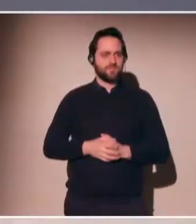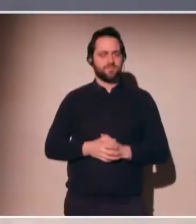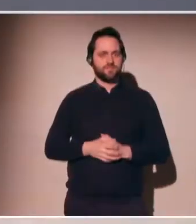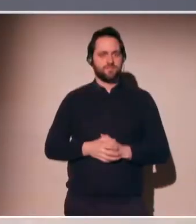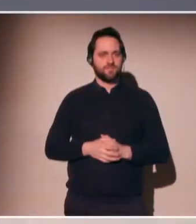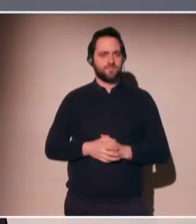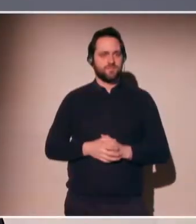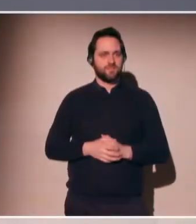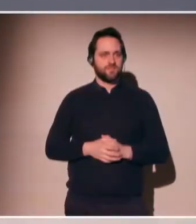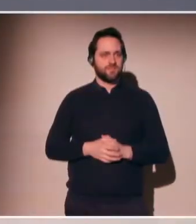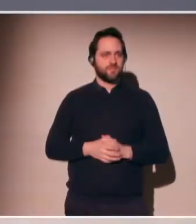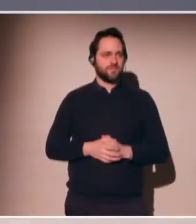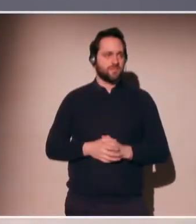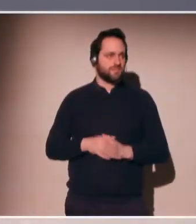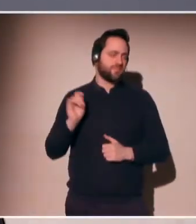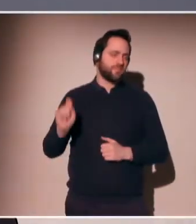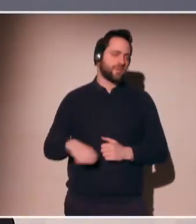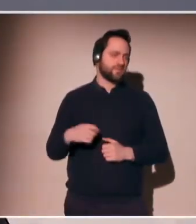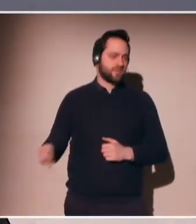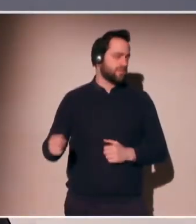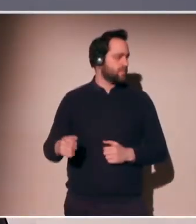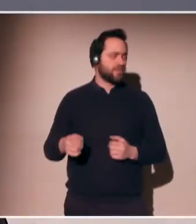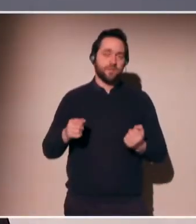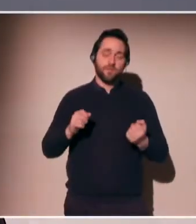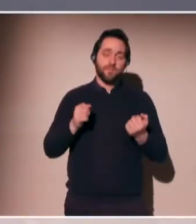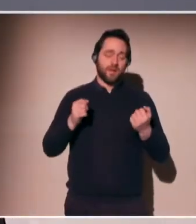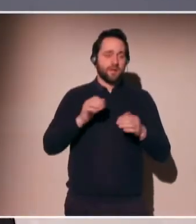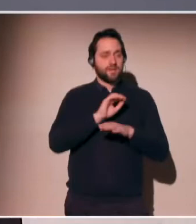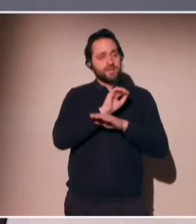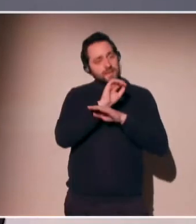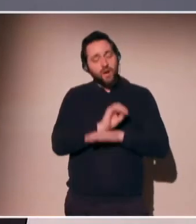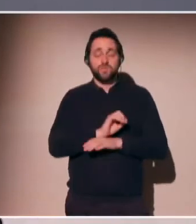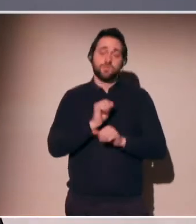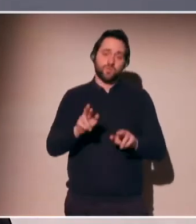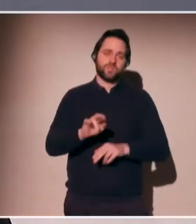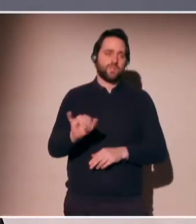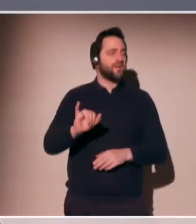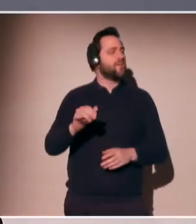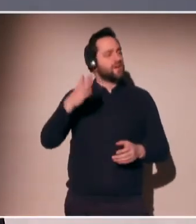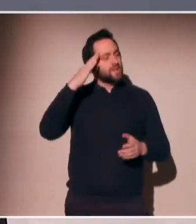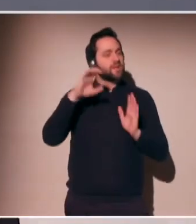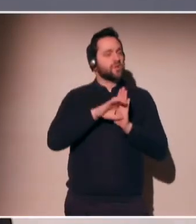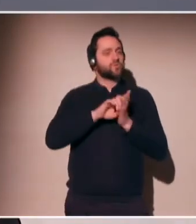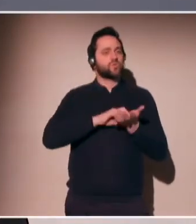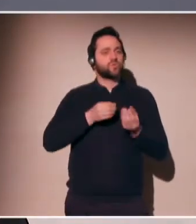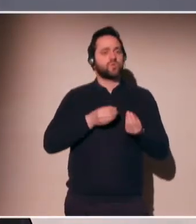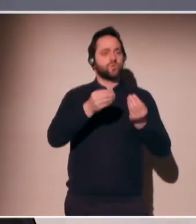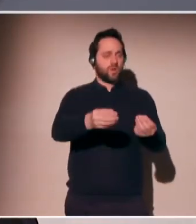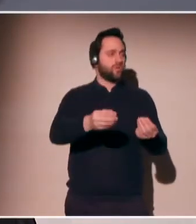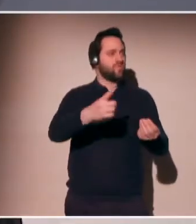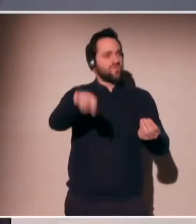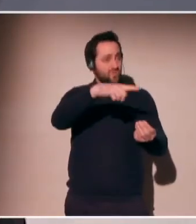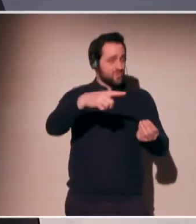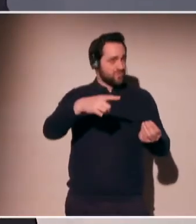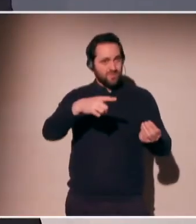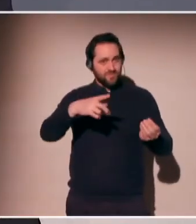Tout le monde sait bien que ce n'est pas une garantie. Si je vous donne un code source un peu compliqué, aucun d'entre vous, ou pas beaucoup, seront capables d'aller vérifier qu'il y a des bugs ou pas. Mais si